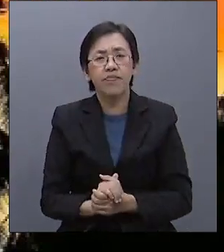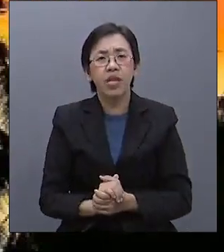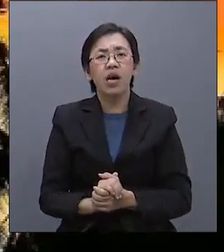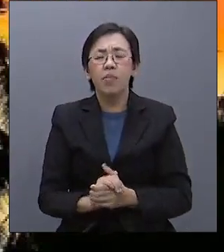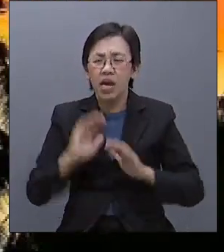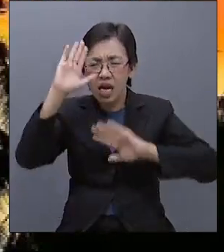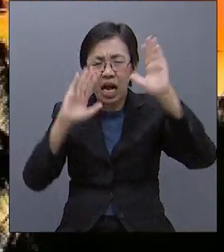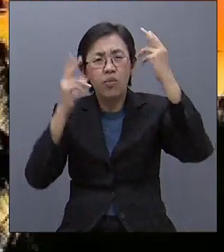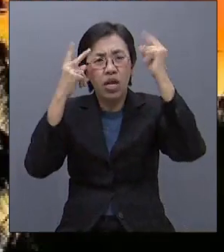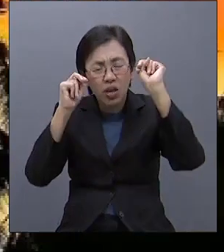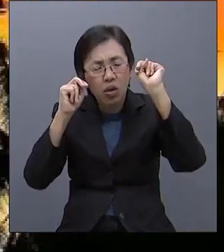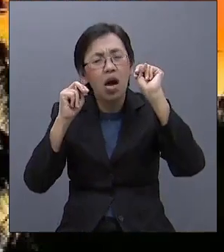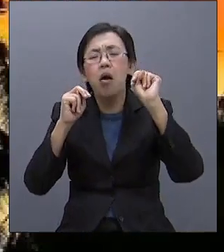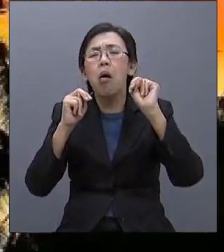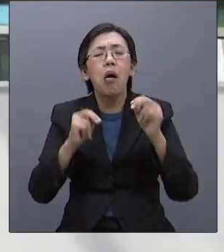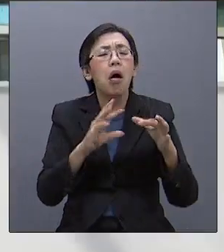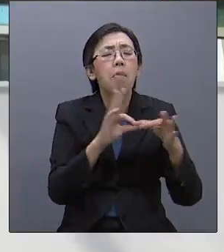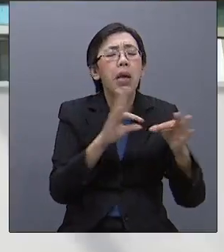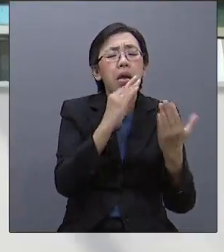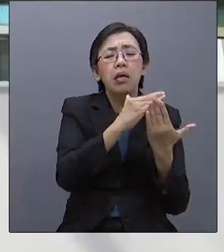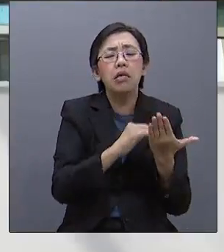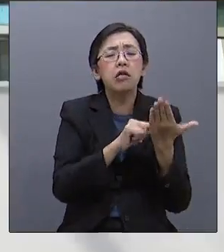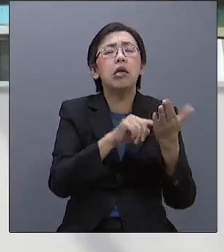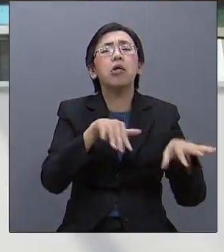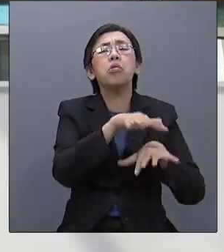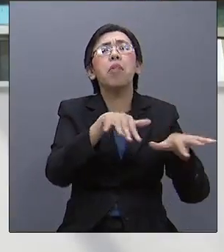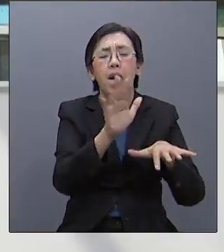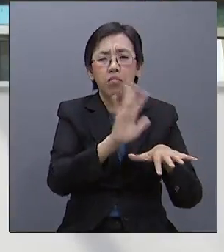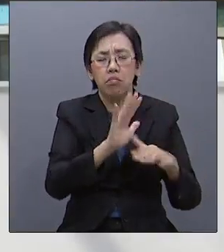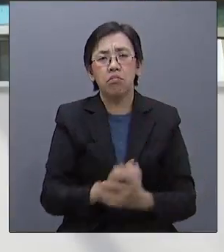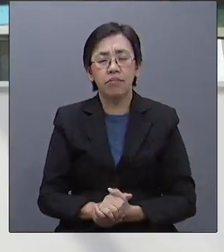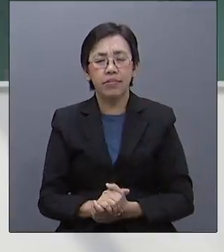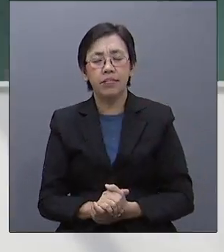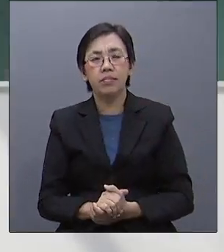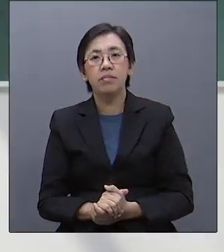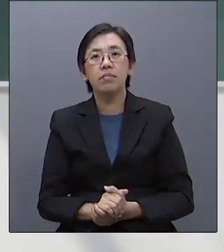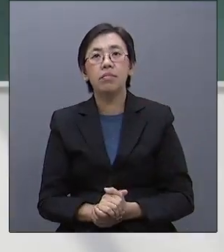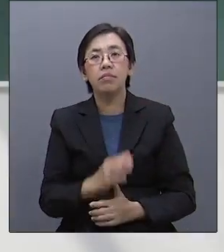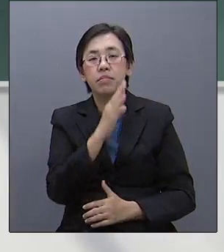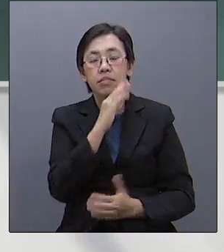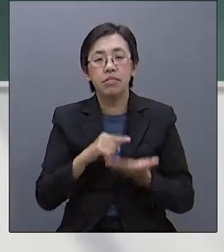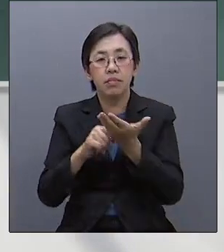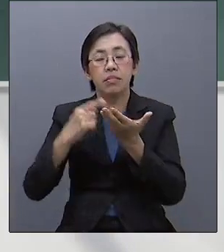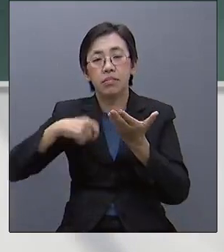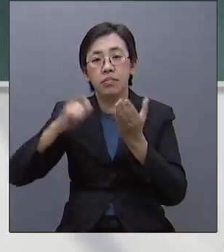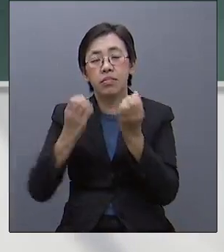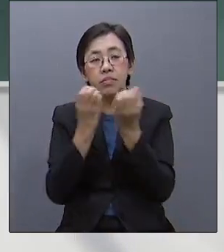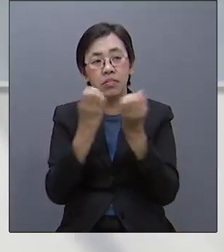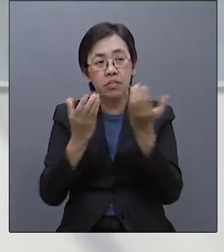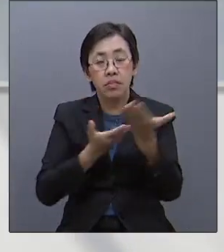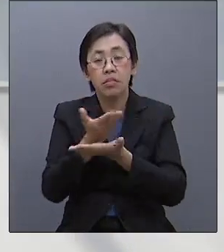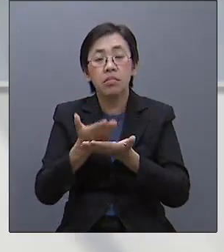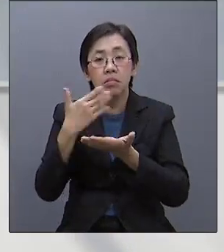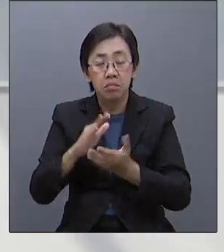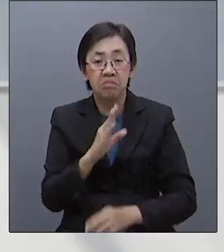เช่นเดียวกันไม่ใช่ญัตติทั่วไป ที่สำคัญอีกอย่างหนึ่งนะคะนั่นก็คือถ้าเกิดว่ายื่นให้ศาลรัฐธรรมนูญในการตีความแล้ว